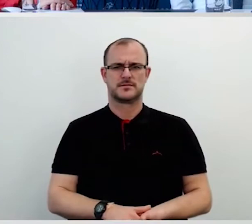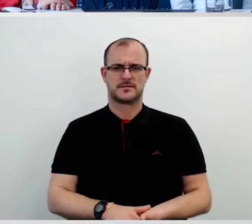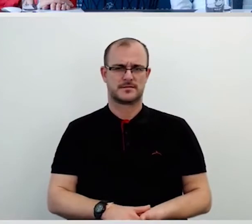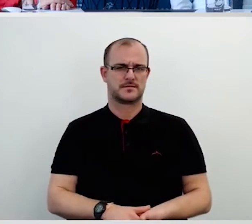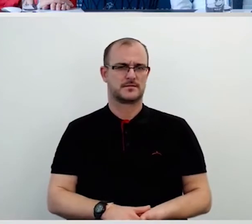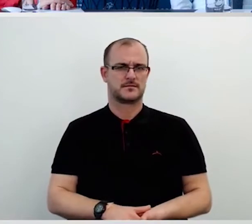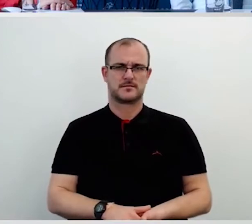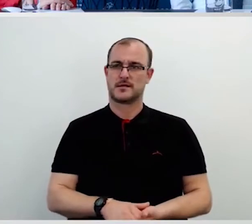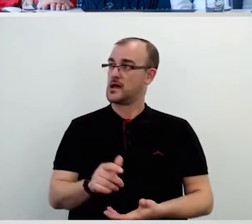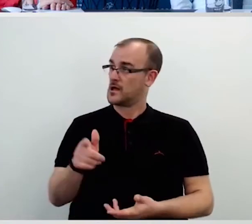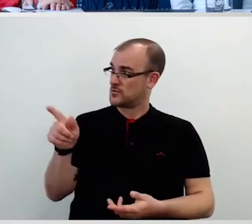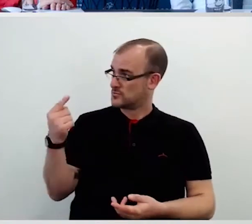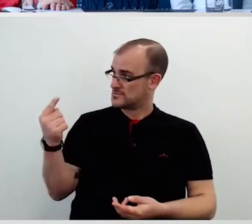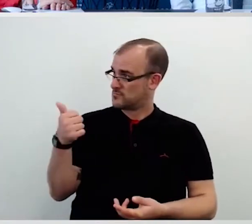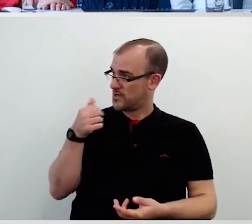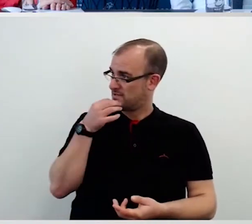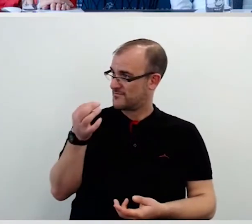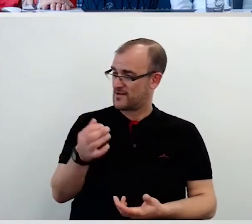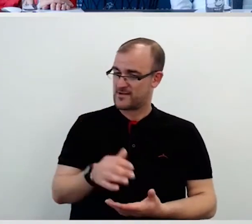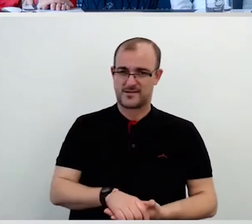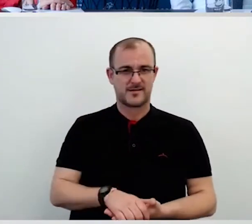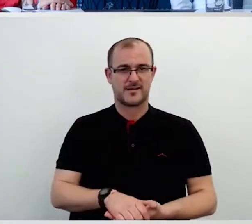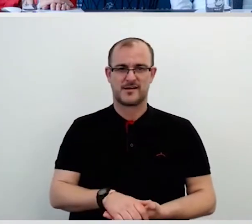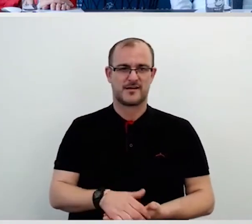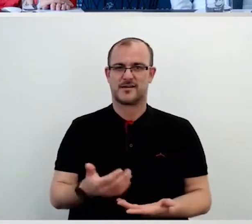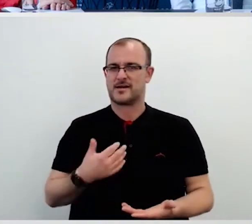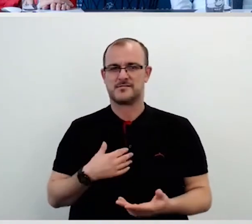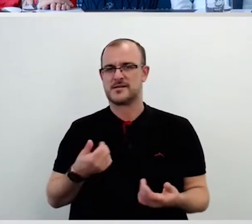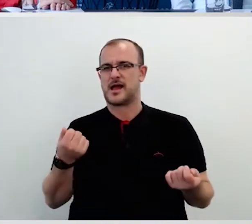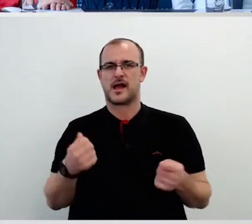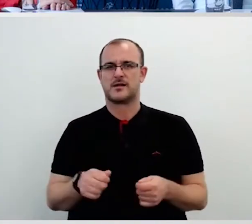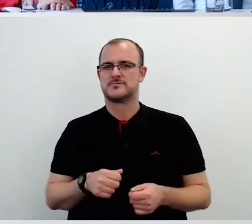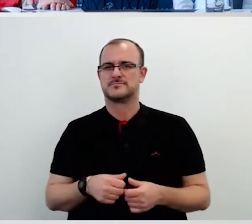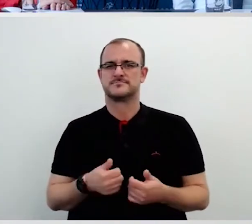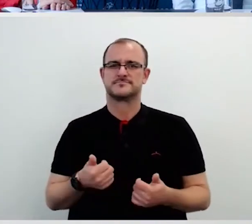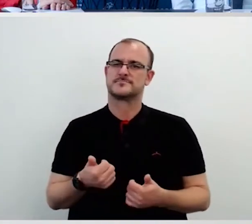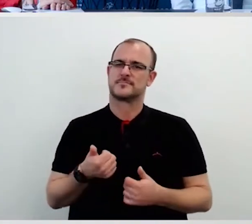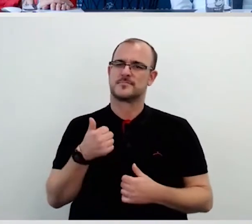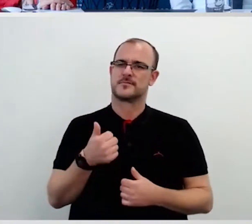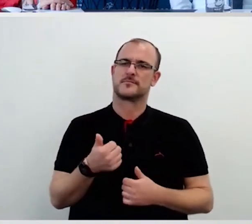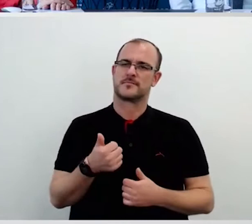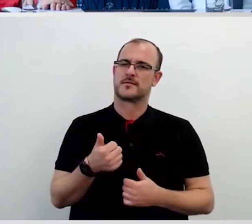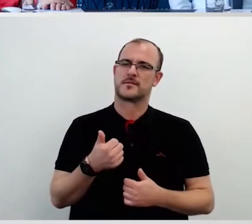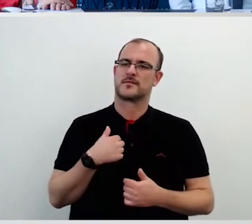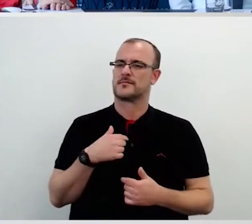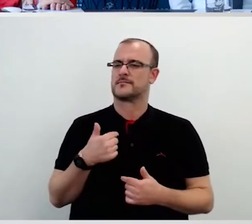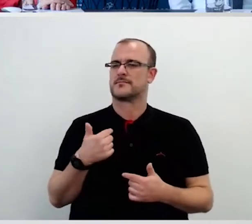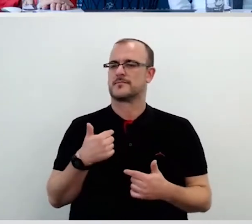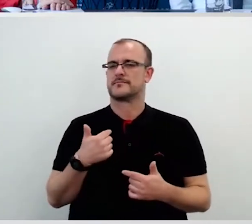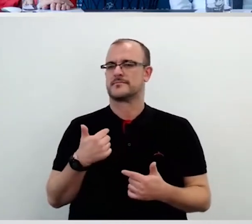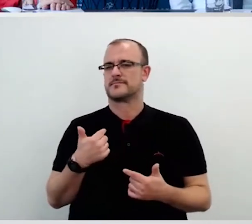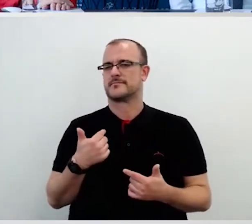Hast du noch eine Frage? Vielleicht zum Abschluss noch einmal auch aus dem ganzen